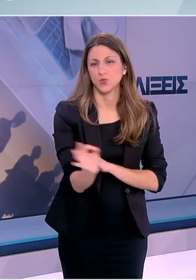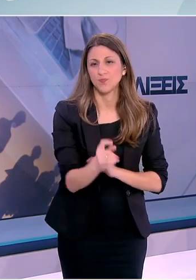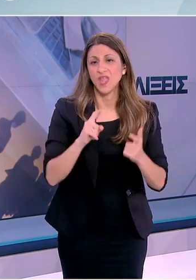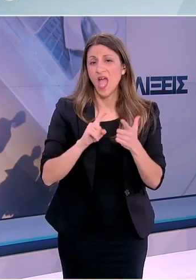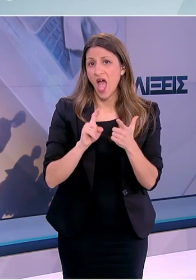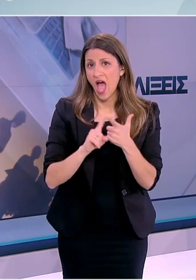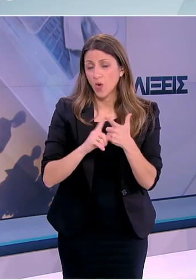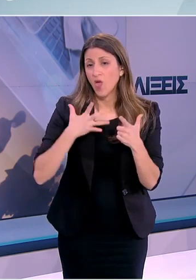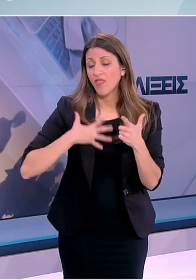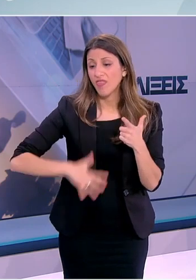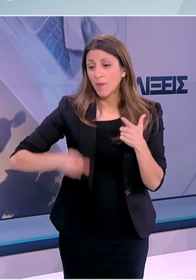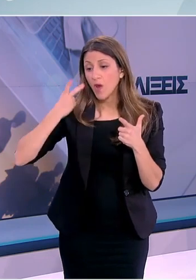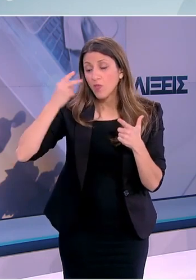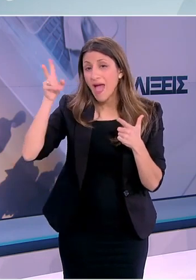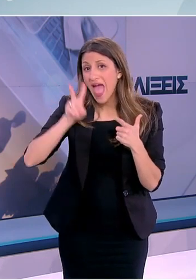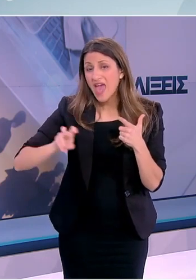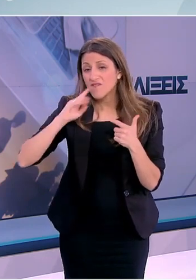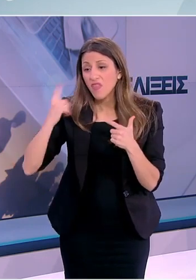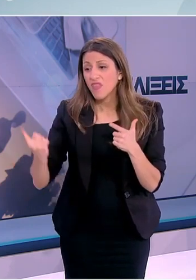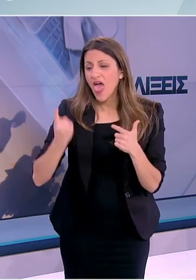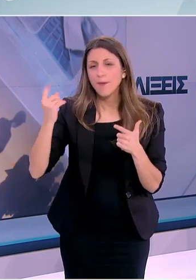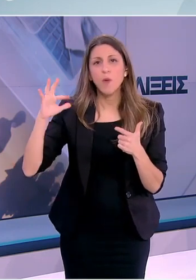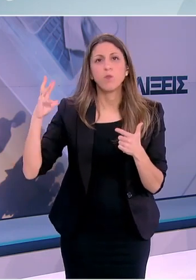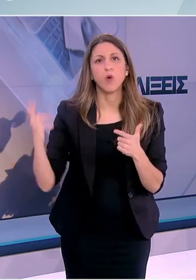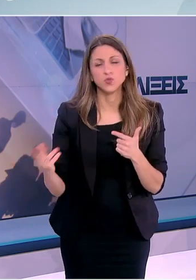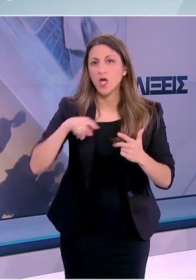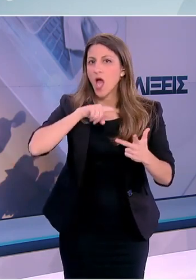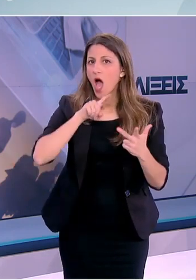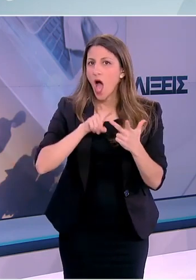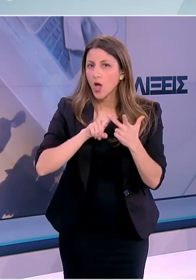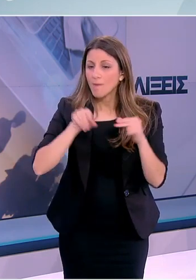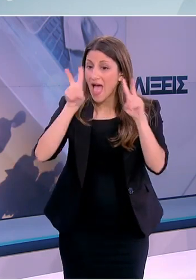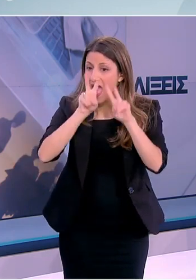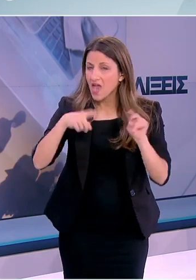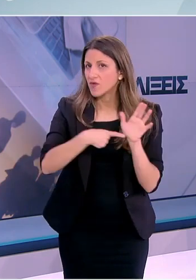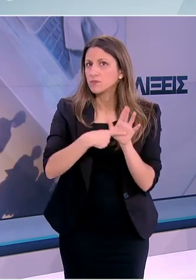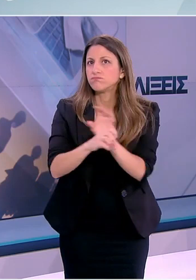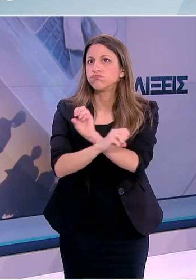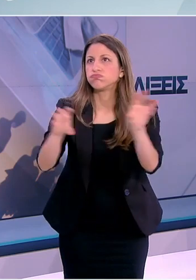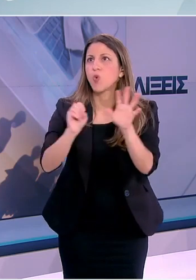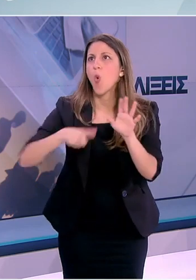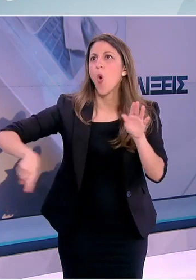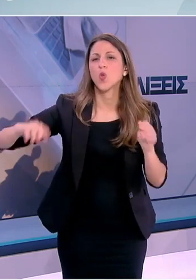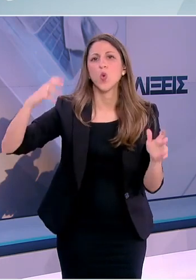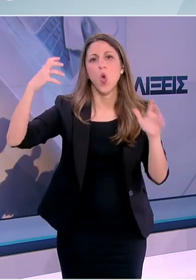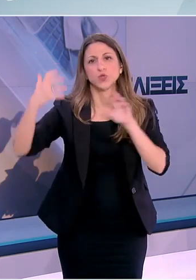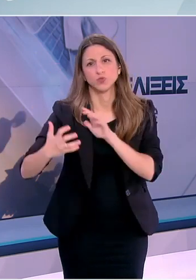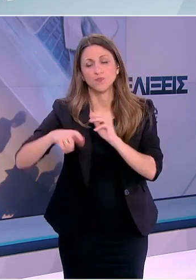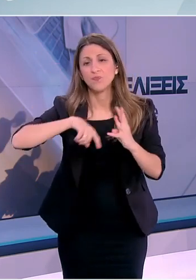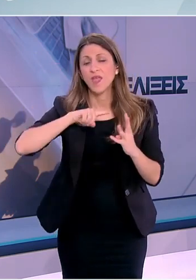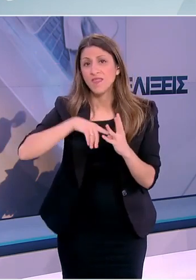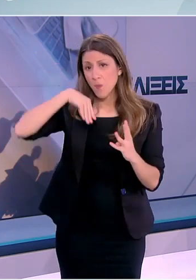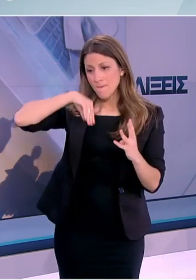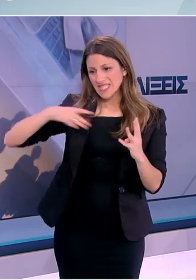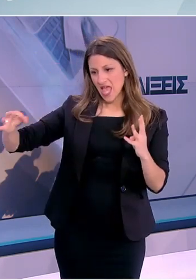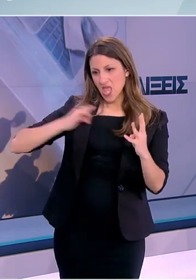τη λίμωξη από τον ιό SARS-CoV-2 και διεθνής προβολή της ελληνικής ερευνητικής κοινότητας, ο προσδιορισμός γενετικών παραλλαγών,